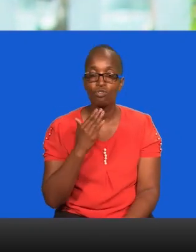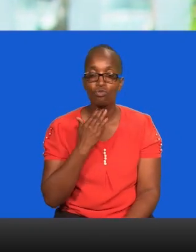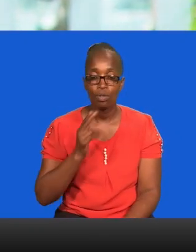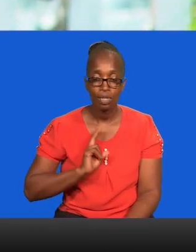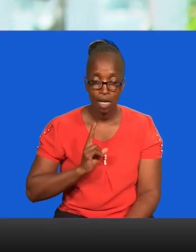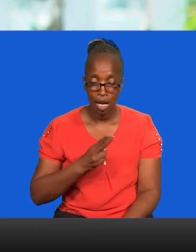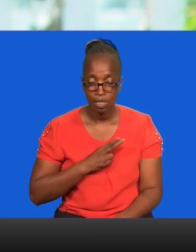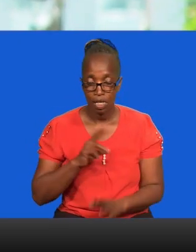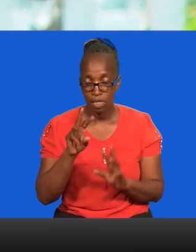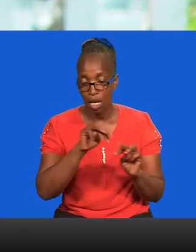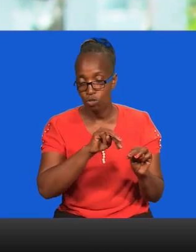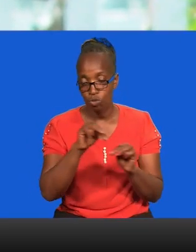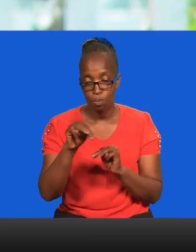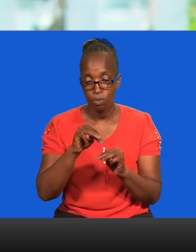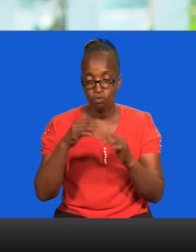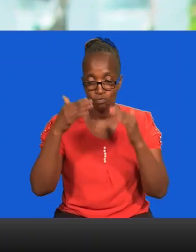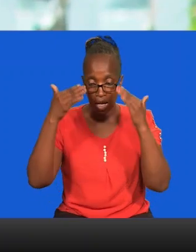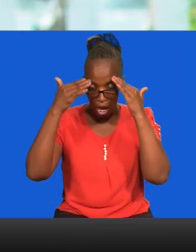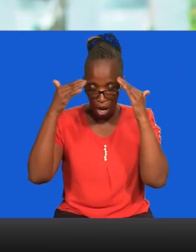I commit,